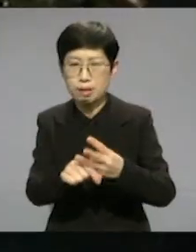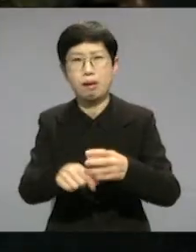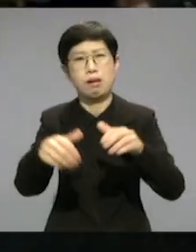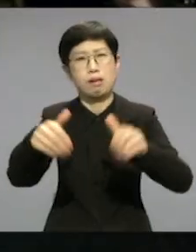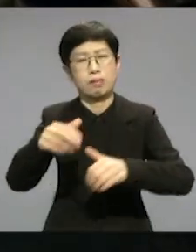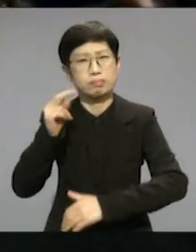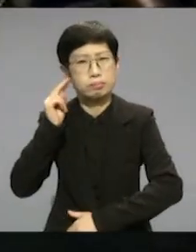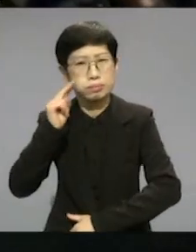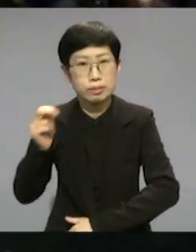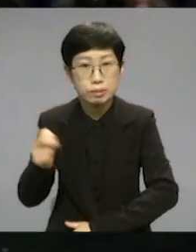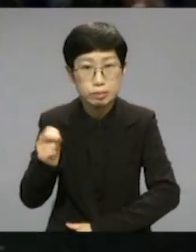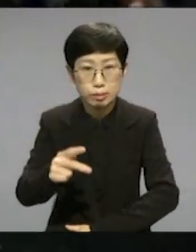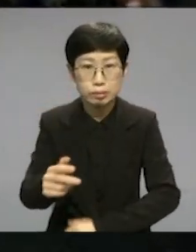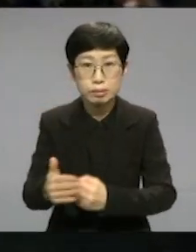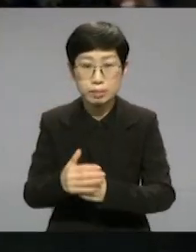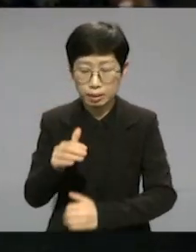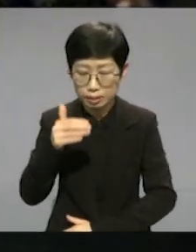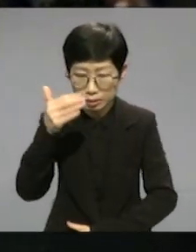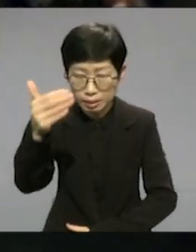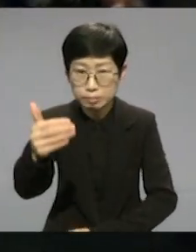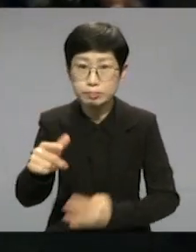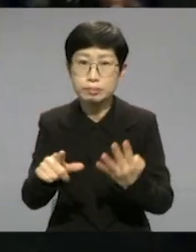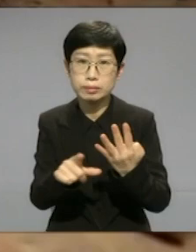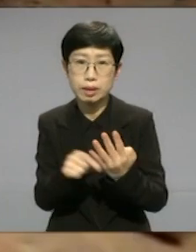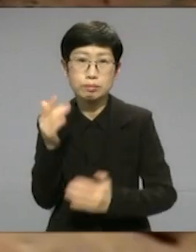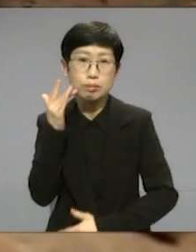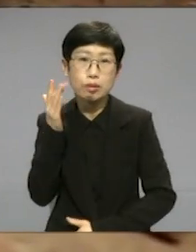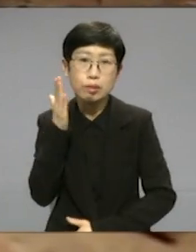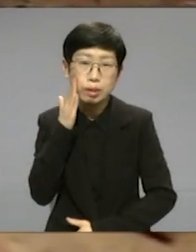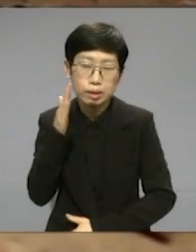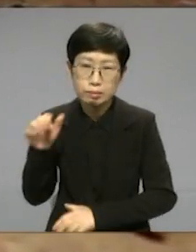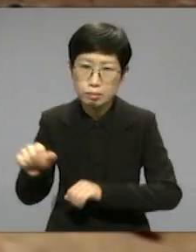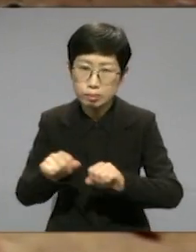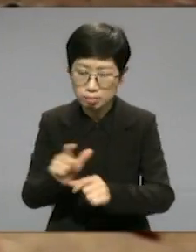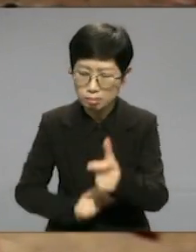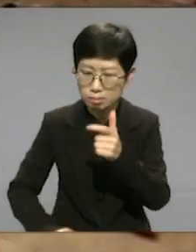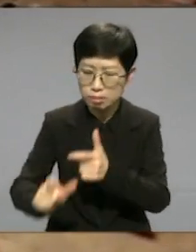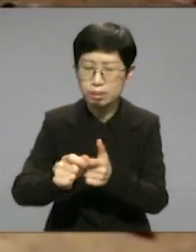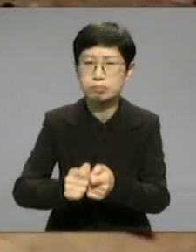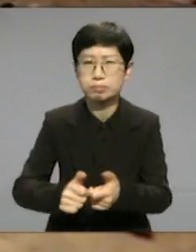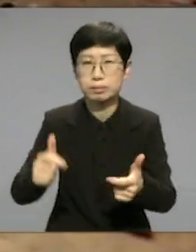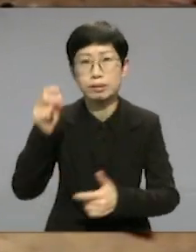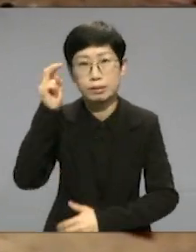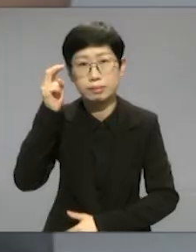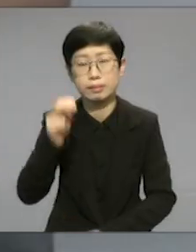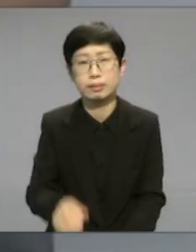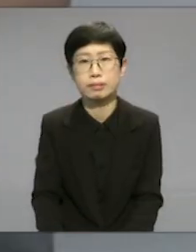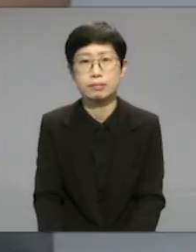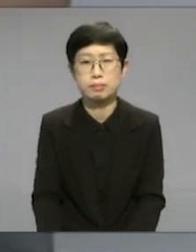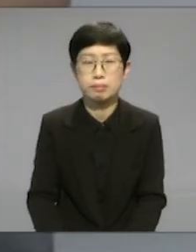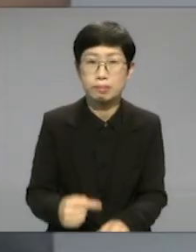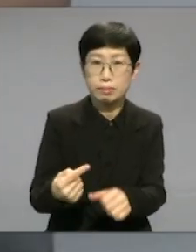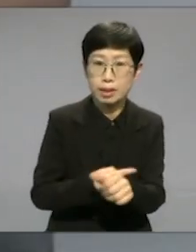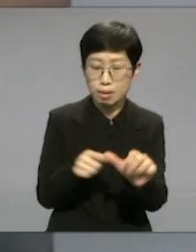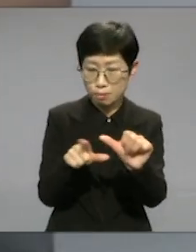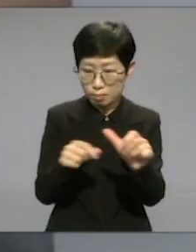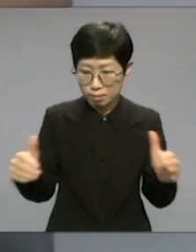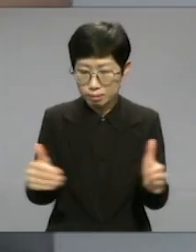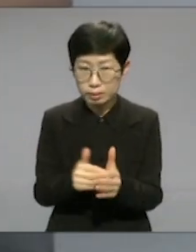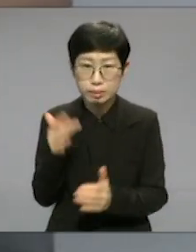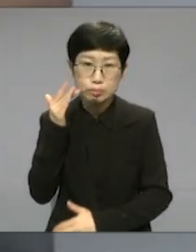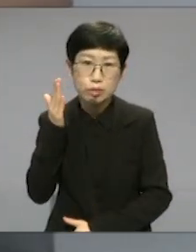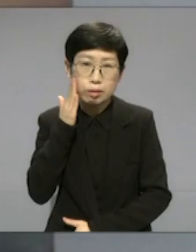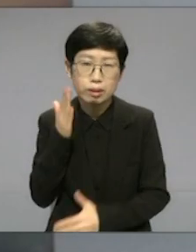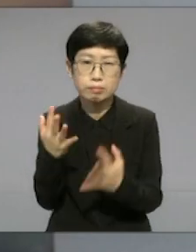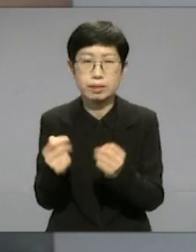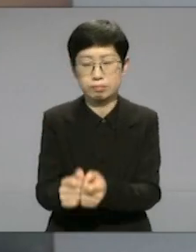때문에 다음 달에는 모기의 산란 활동이 더 활발해질 것이라고 예상합니다. 이에 따라 5월까지 모기가